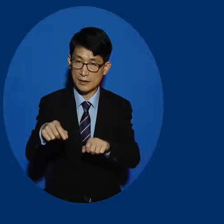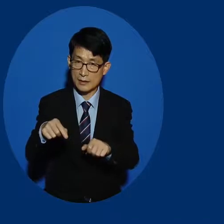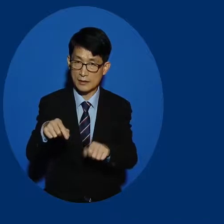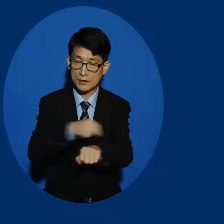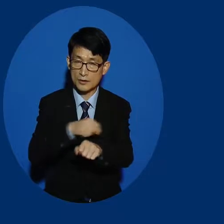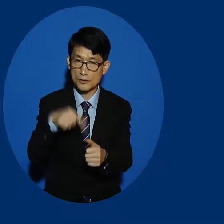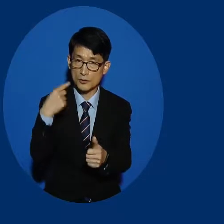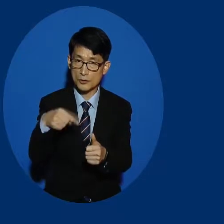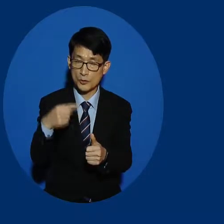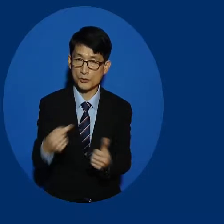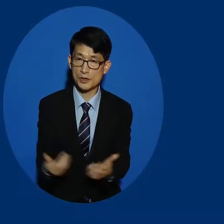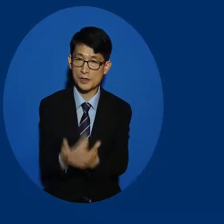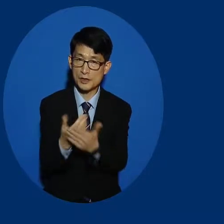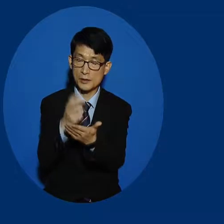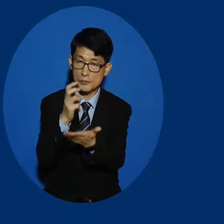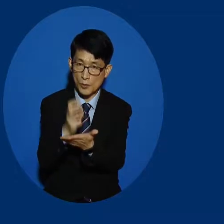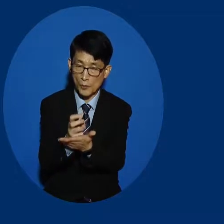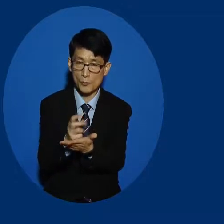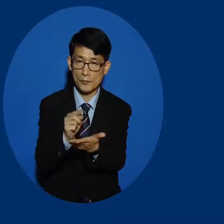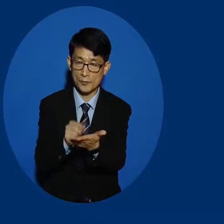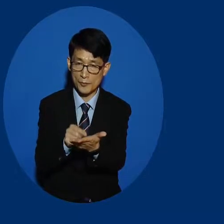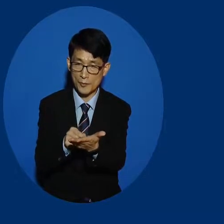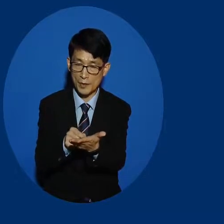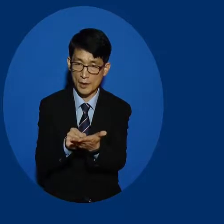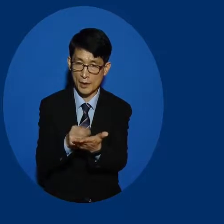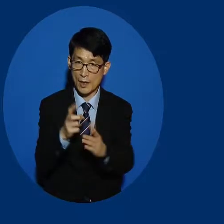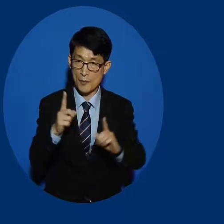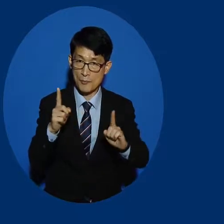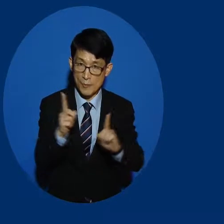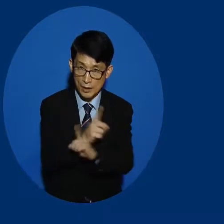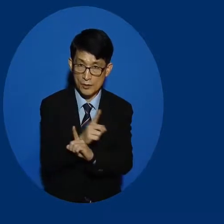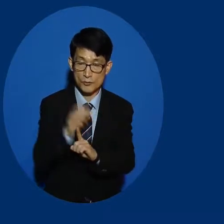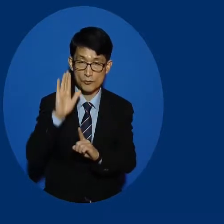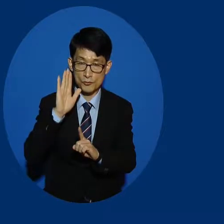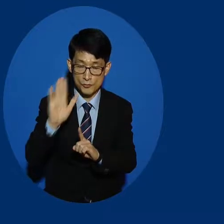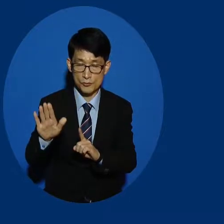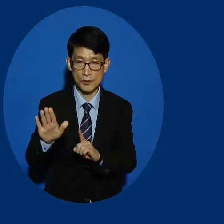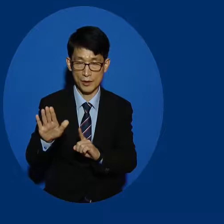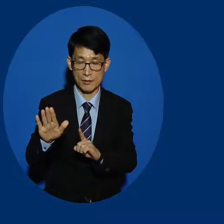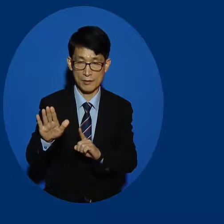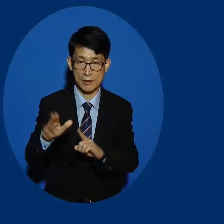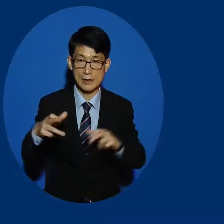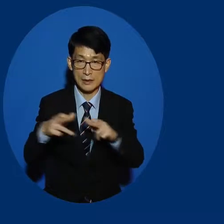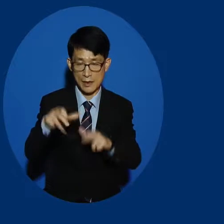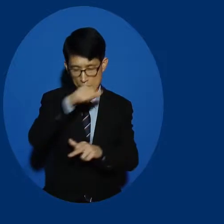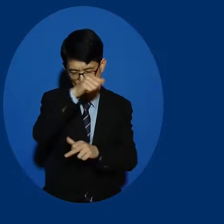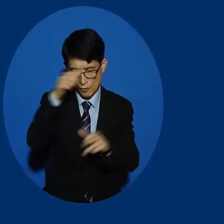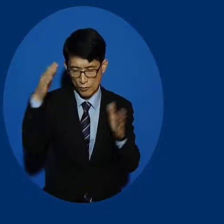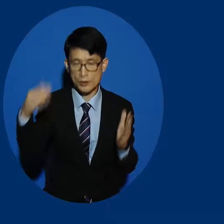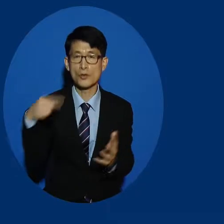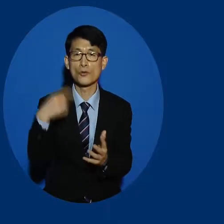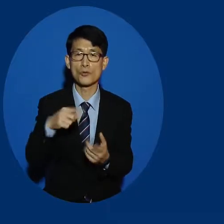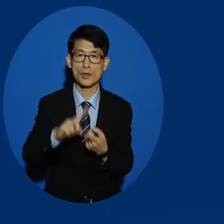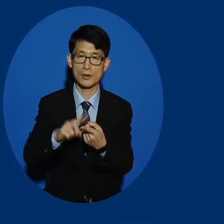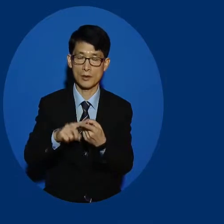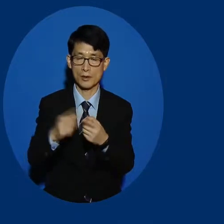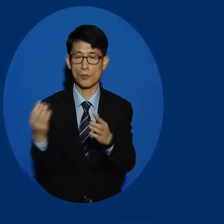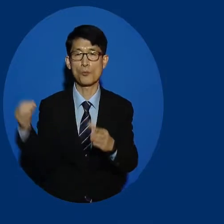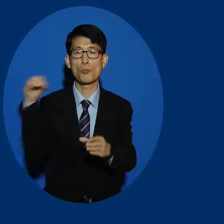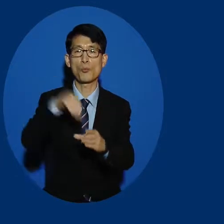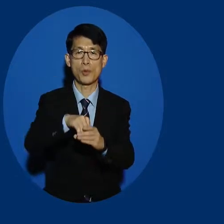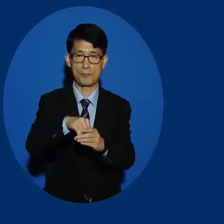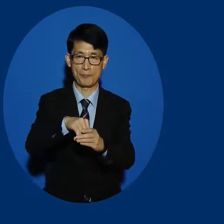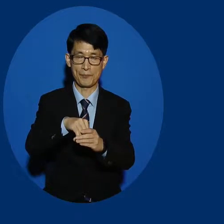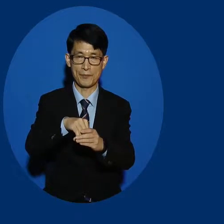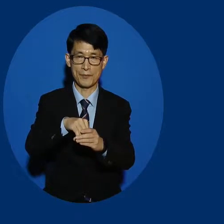개정되면서 장애인 평생교육에 관한 그 조항이 신설이 되게 되죠.